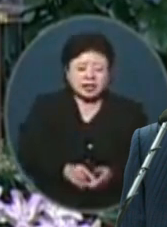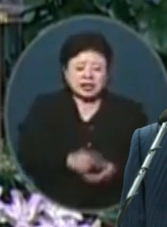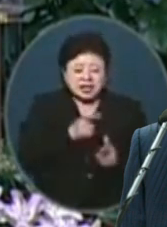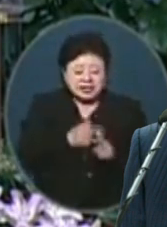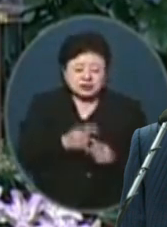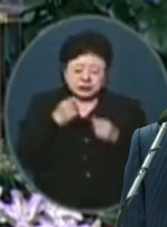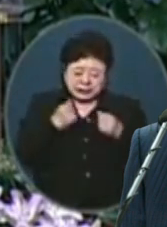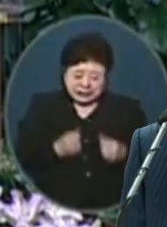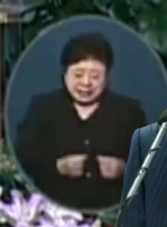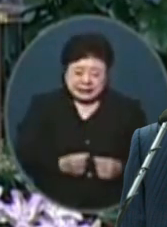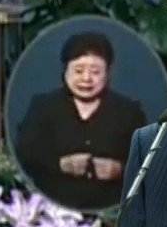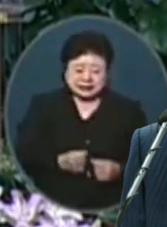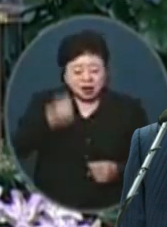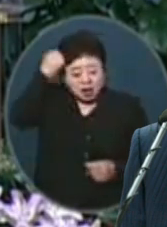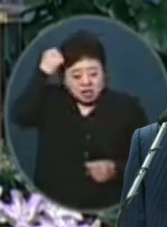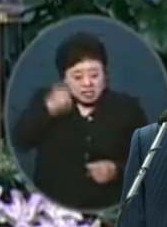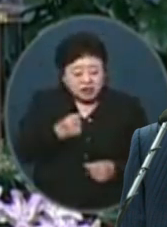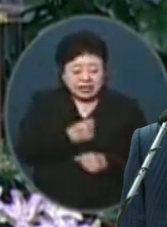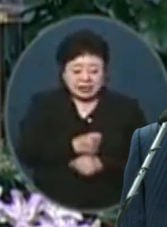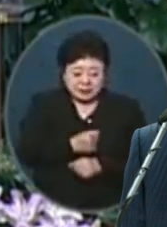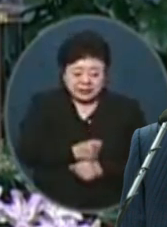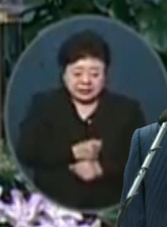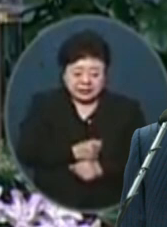예수님이 계시다는 것을 기억해야 하는 것입니다.